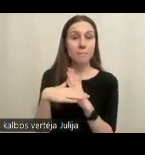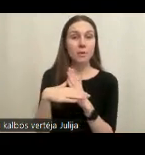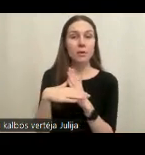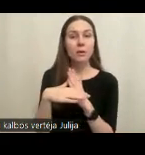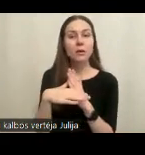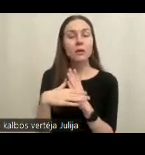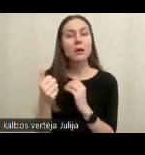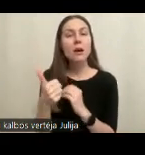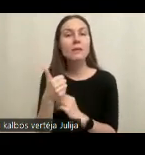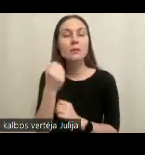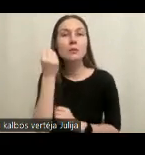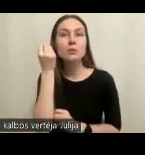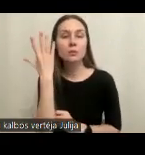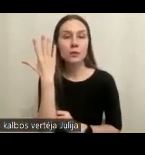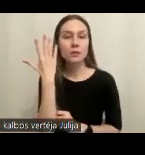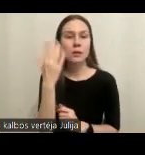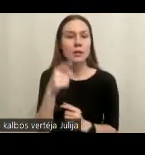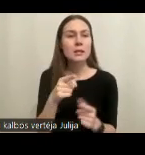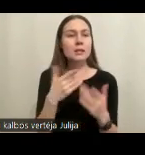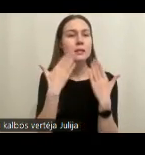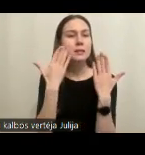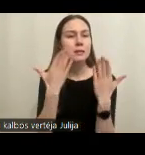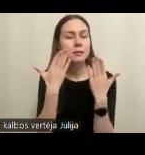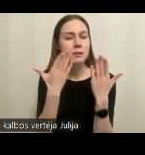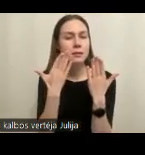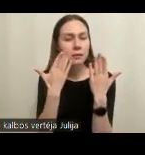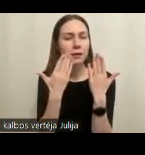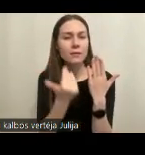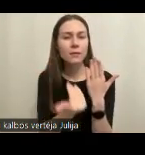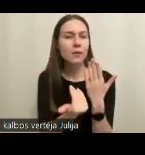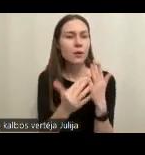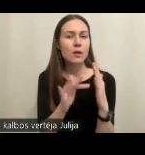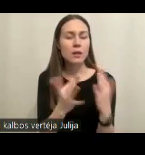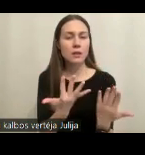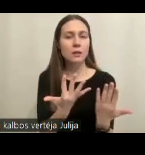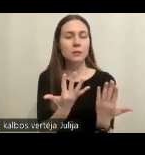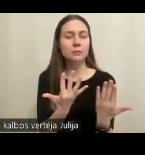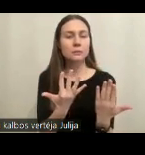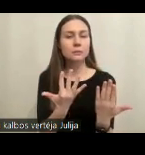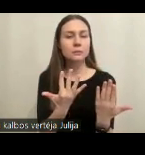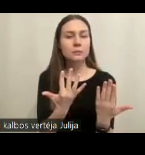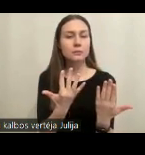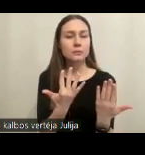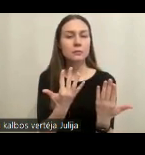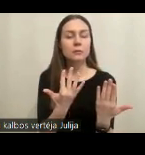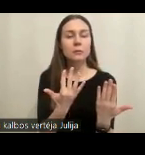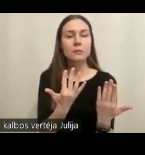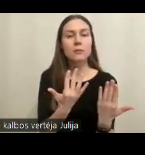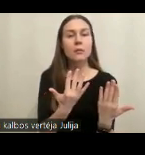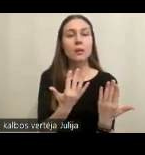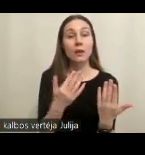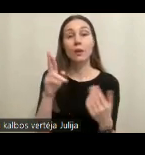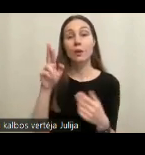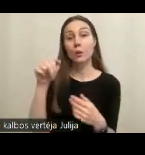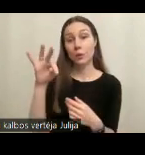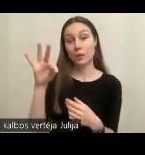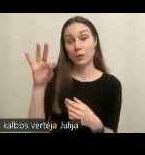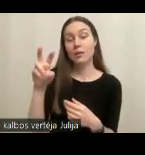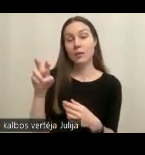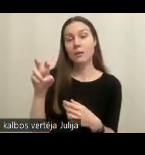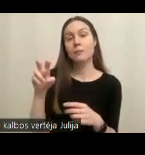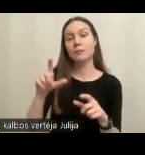suprasti, kas tai yra valingas skaitimas toje besimokančioje skaitimo kelionėje. Taigi, Rūta, žodis jums